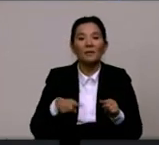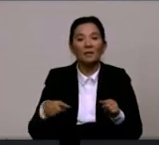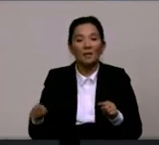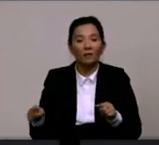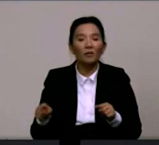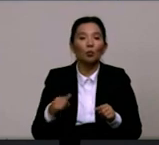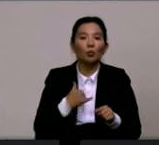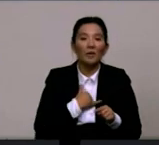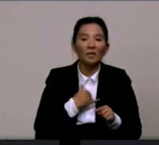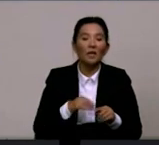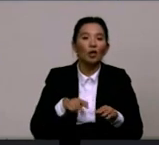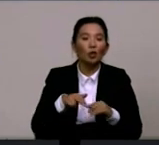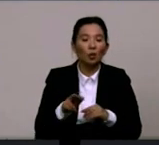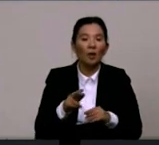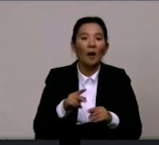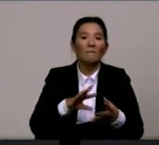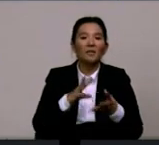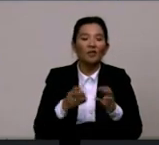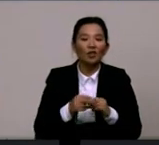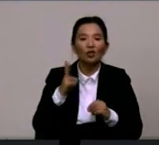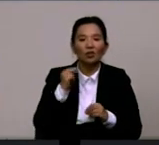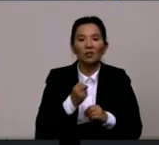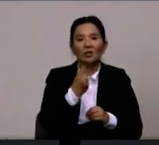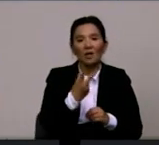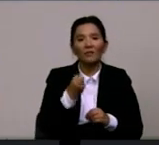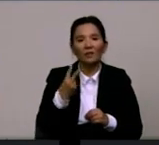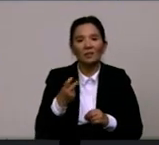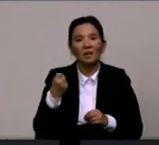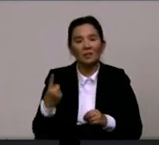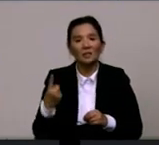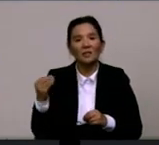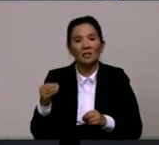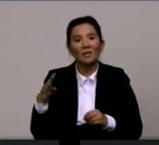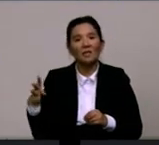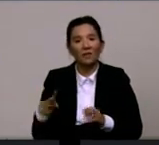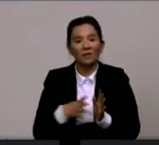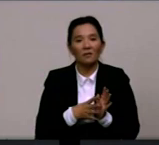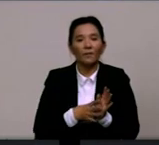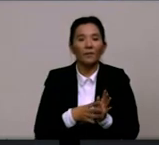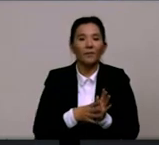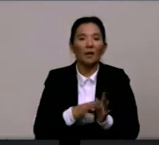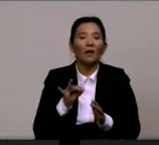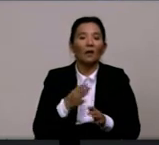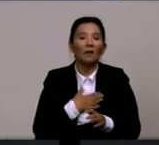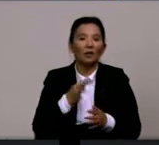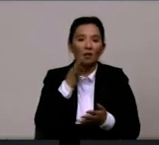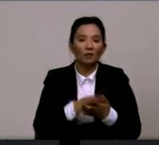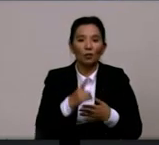последовательно идет у нас произведение чисел 13, 12, 11, 10 и 9. И наш